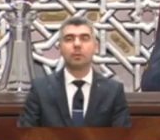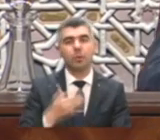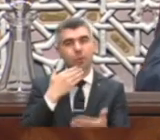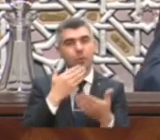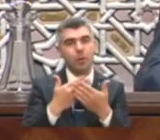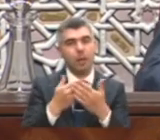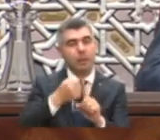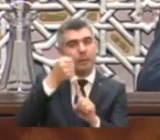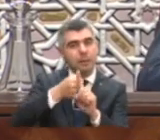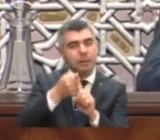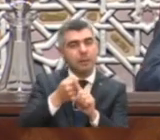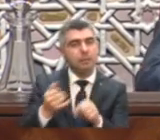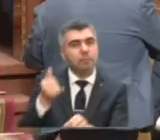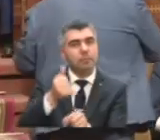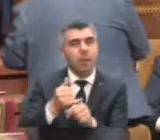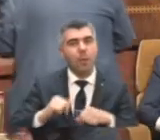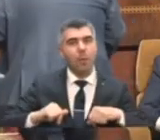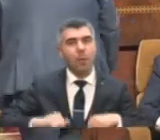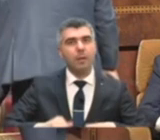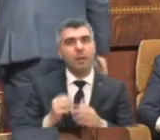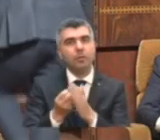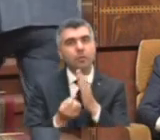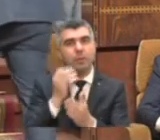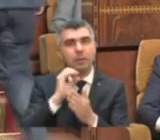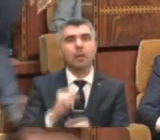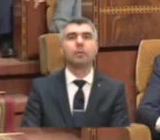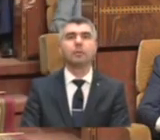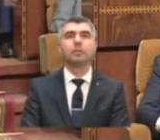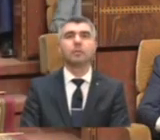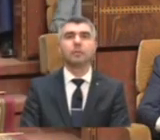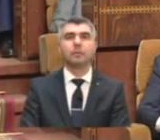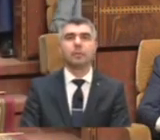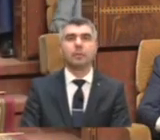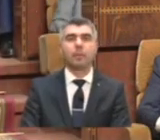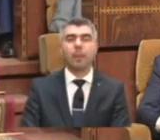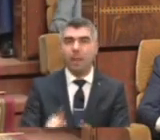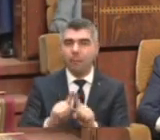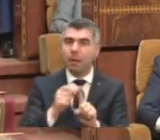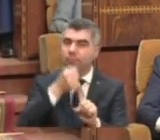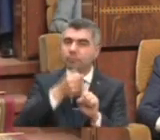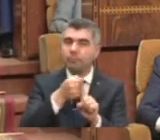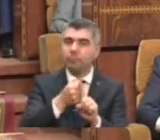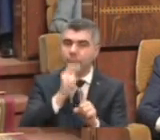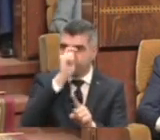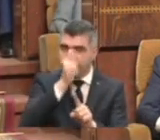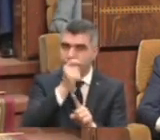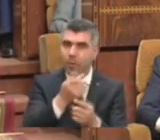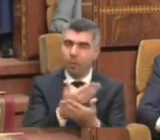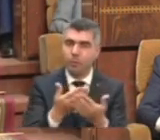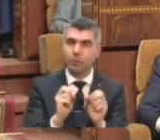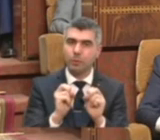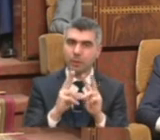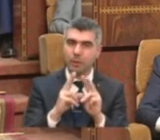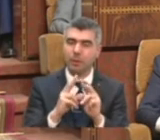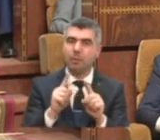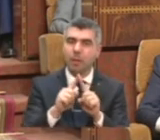بها من منذ توليكم المهمه الوزاريه، يعني عمل جبار، عمل غير منقطع النظير من خلال